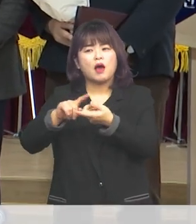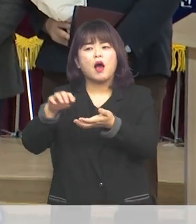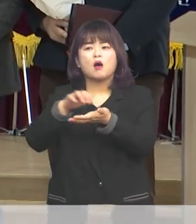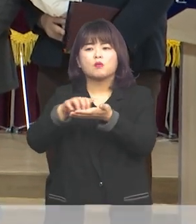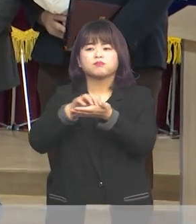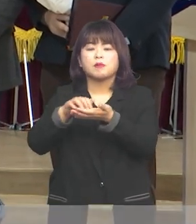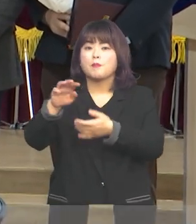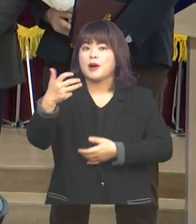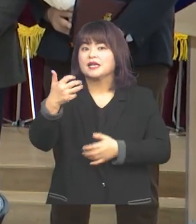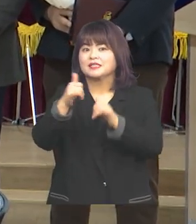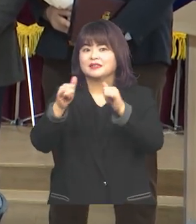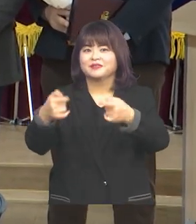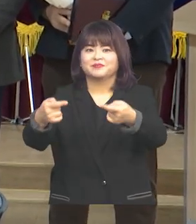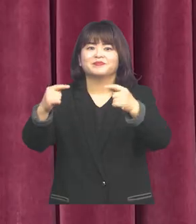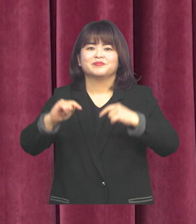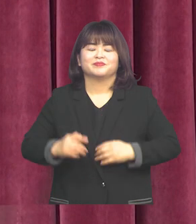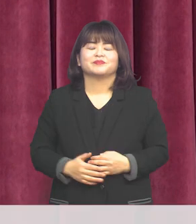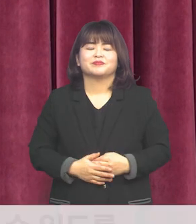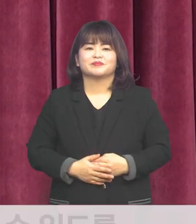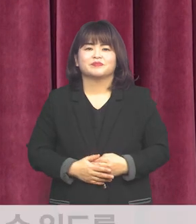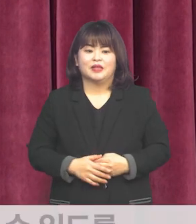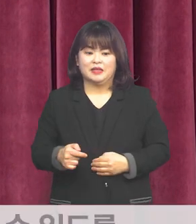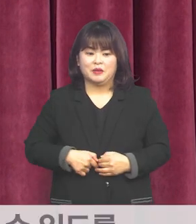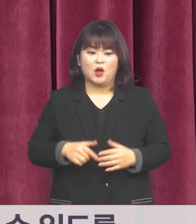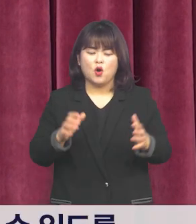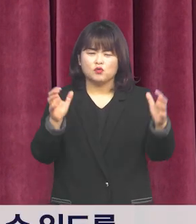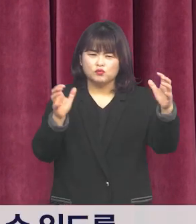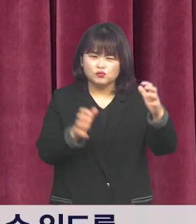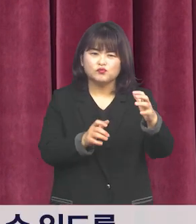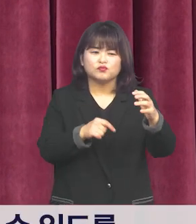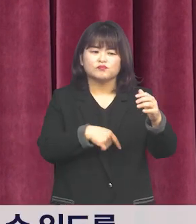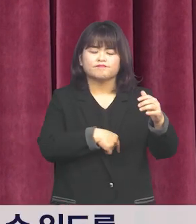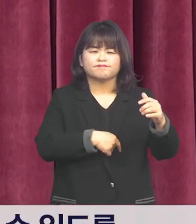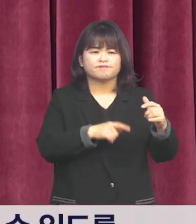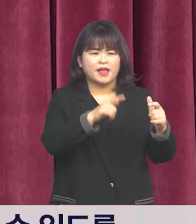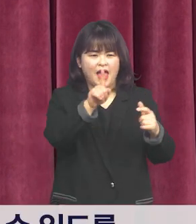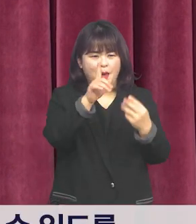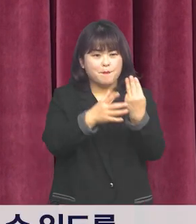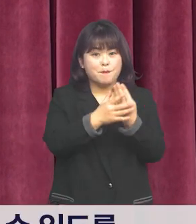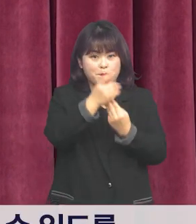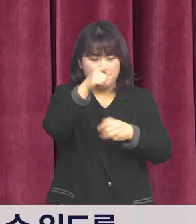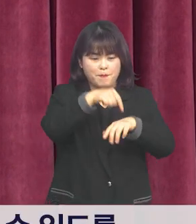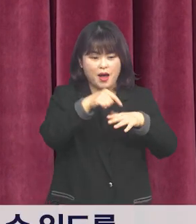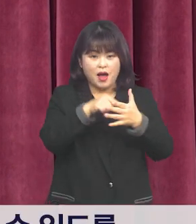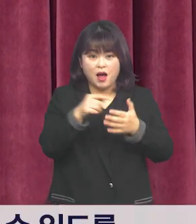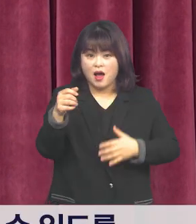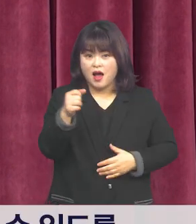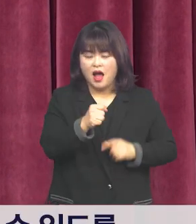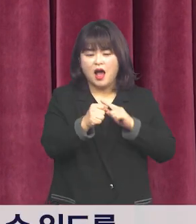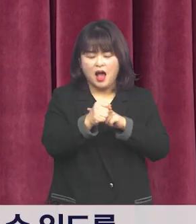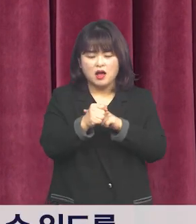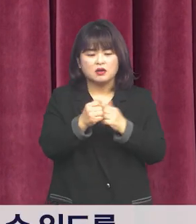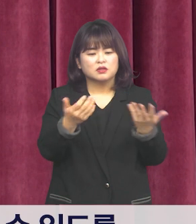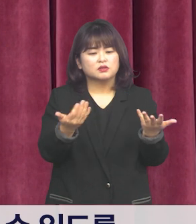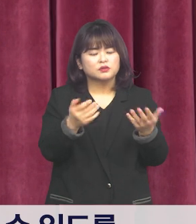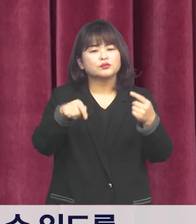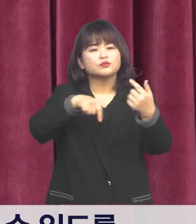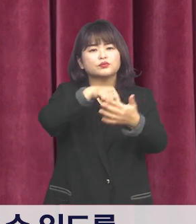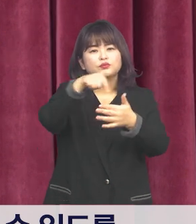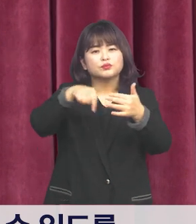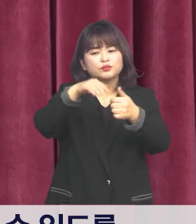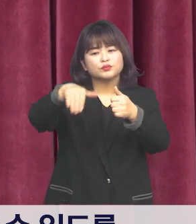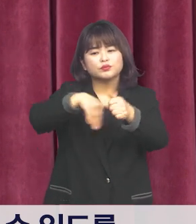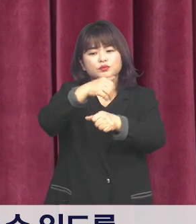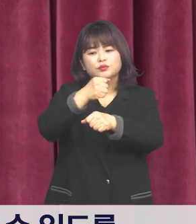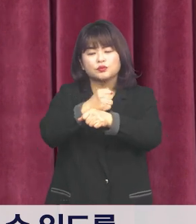명이 참석했습니다. 서로 힘을 모아서 한 마음으로 우리 산업 현장에서 좀